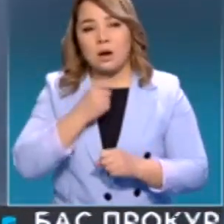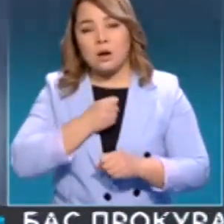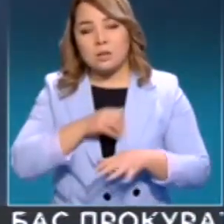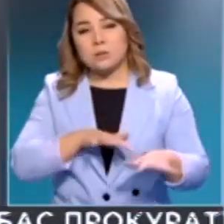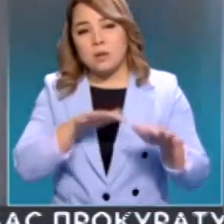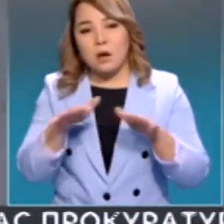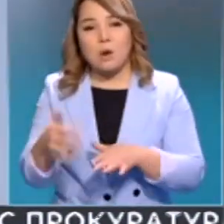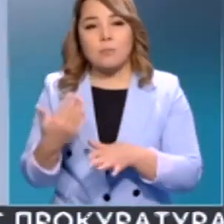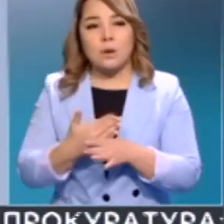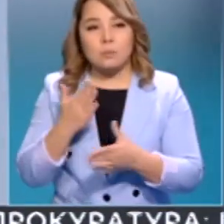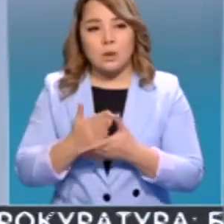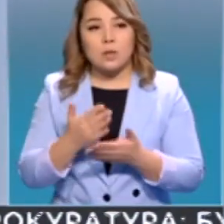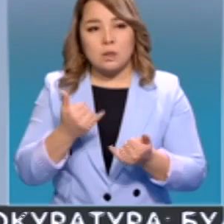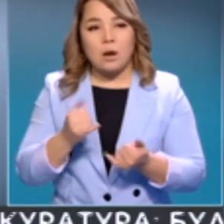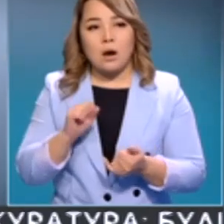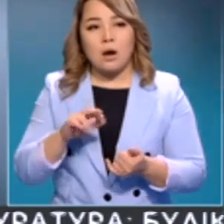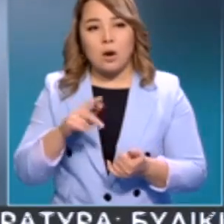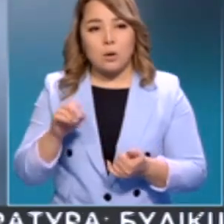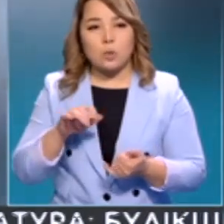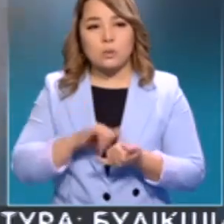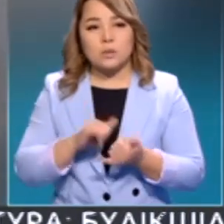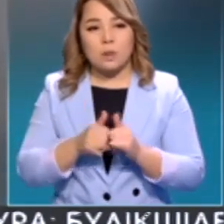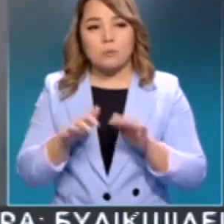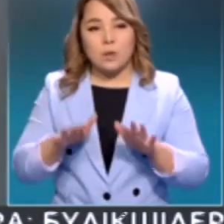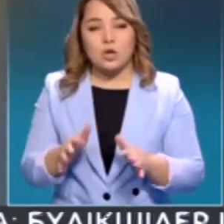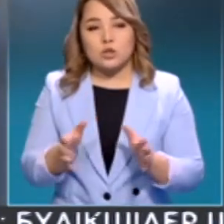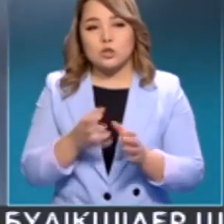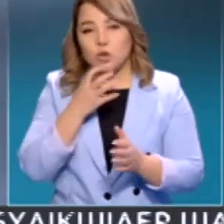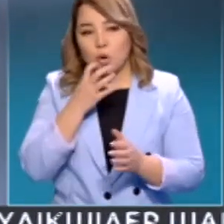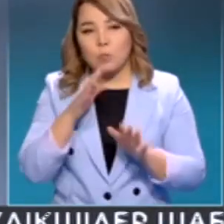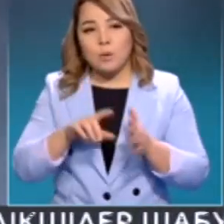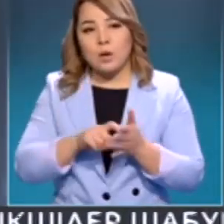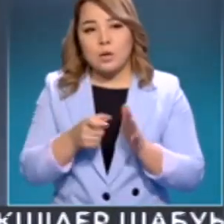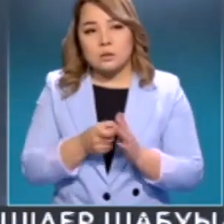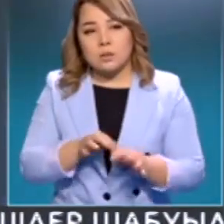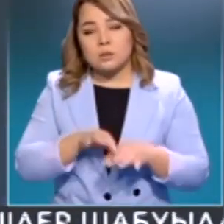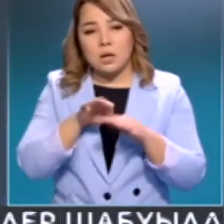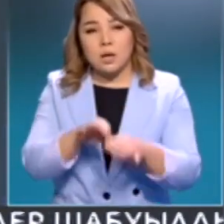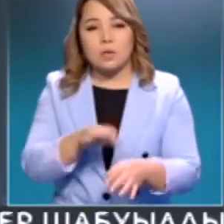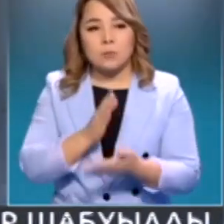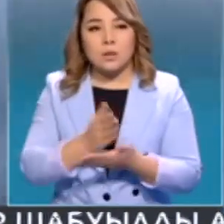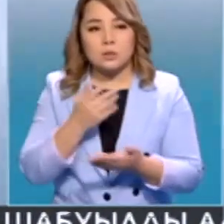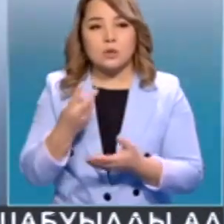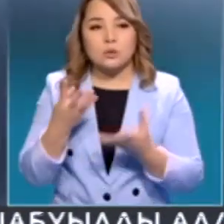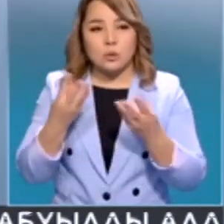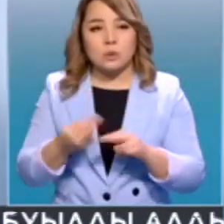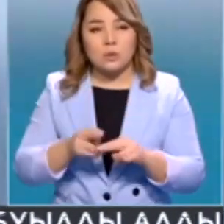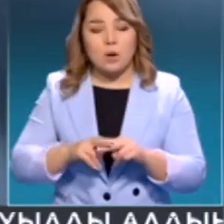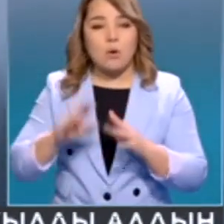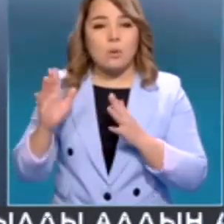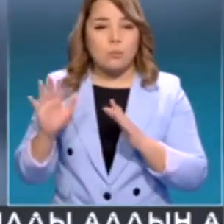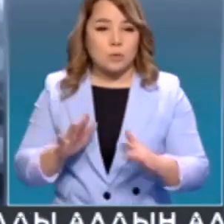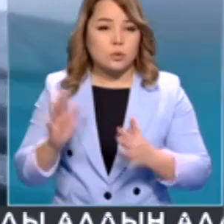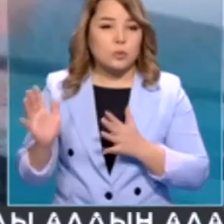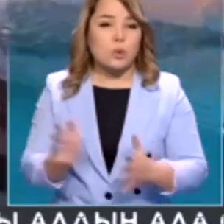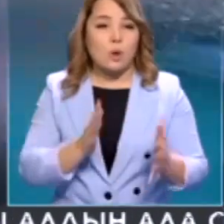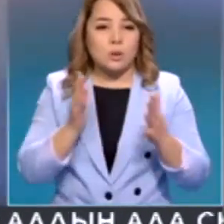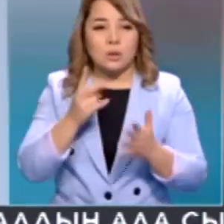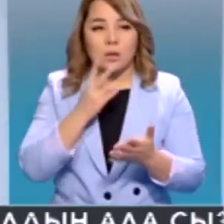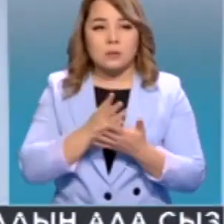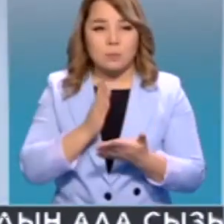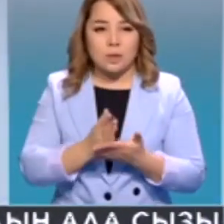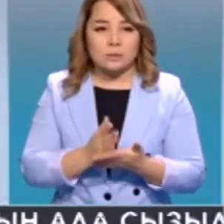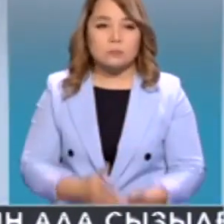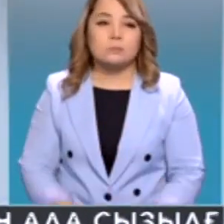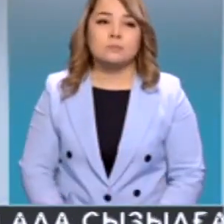барды. Жолаушылар Аягөз бен Өскемен қаласына және жақын маңдағы жылыту орындарына жеткізілген. Аймақта бірнеше күннен бері ақтүтек боран соғып тұр.